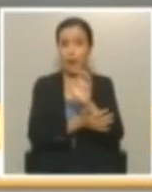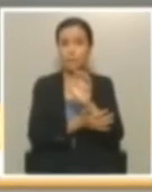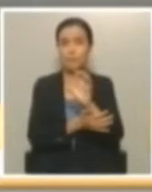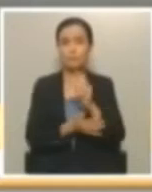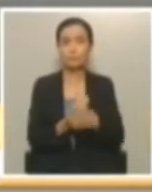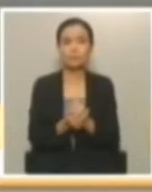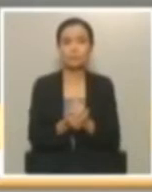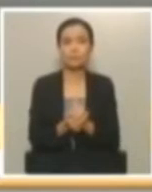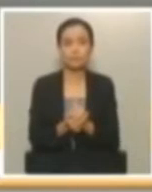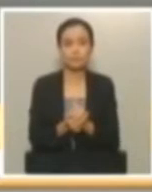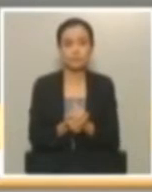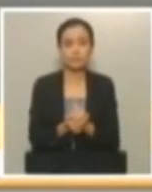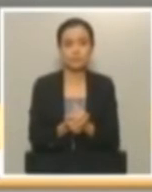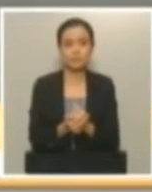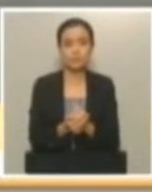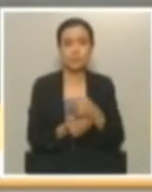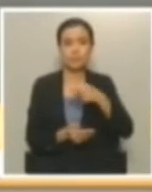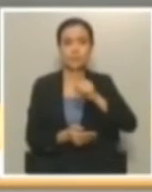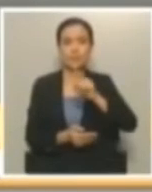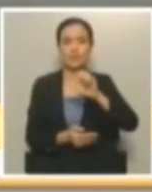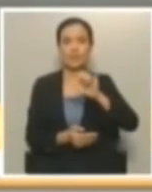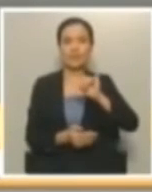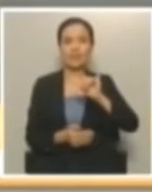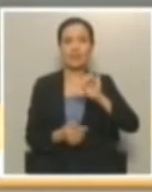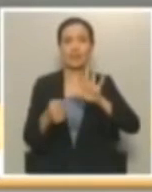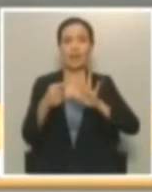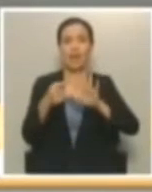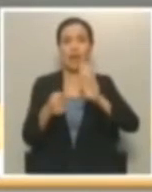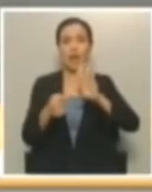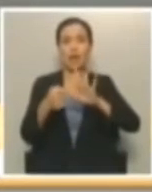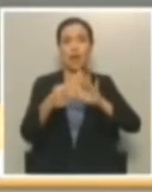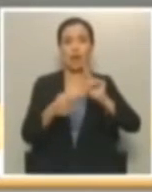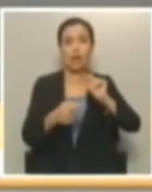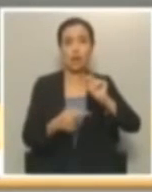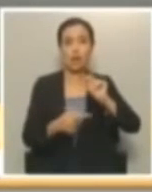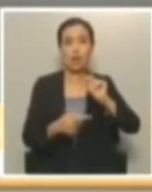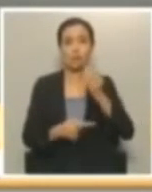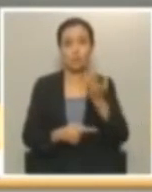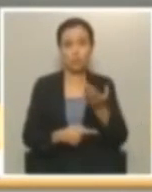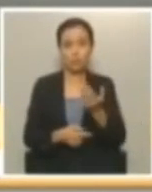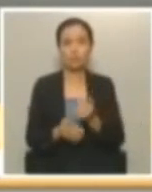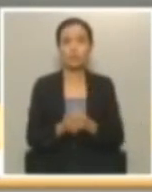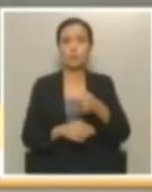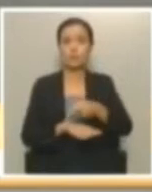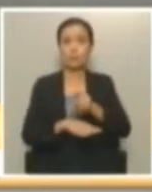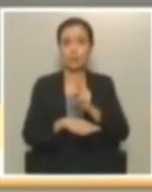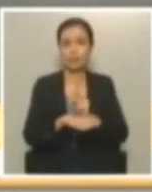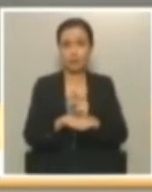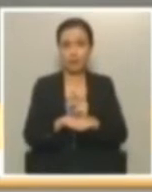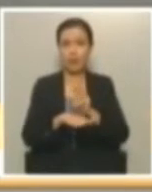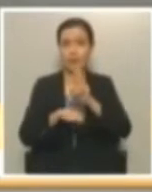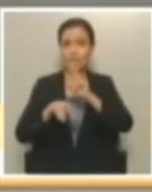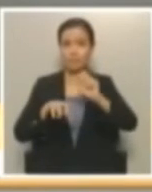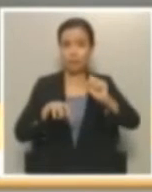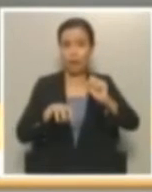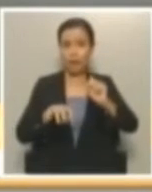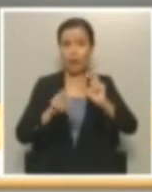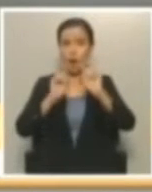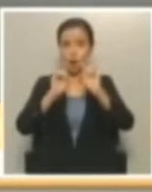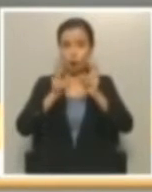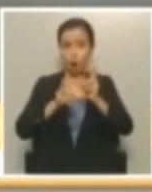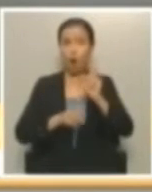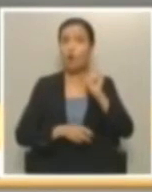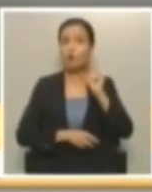อประทานโทษท่านอาจารย์ปิยบุตรได้พูดถึงนั้นเป็นกรณีที่ประธานสภาเห็นว่าเรื่องใดเป็นเรื่องด่ว